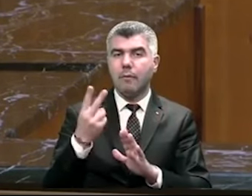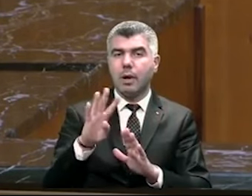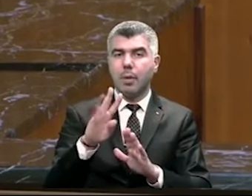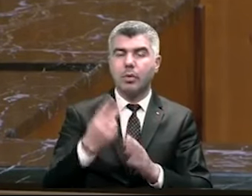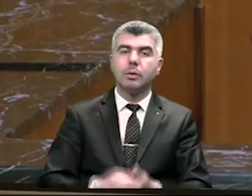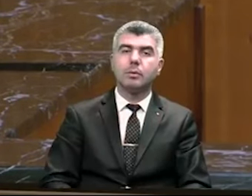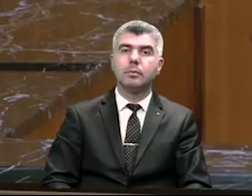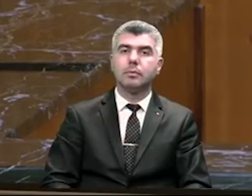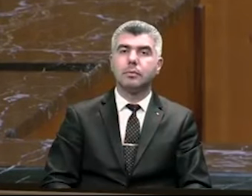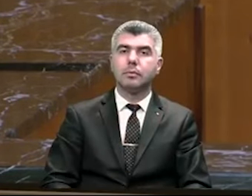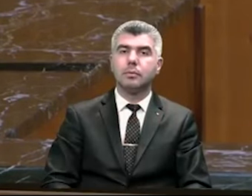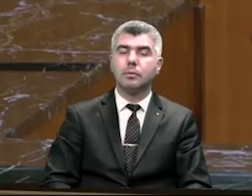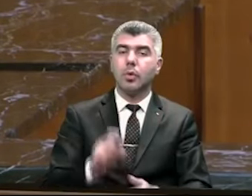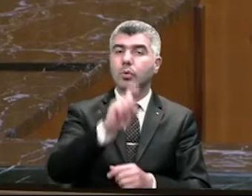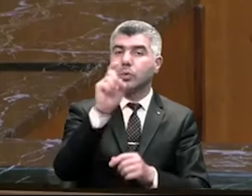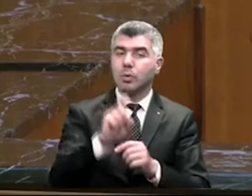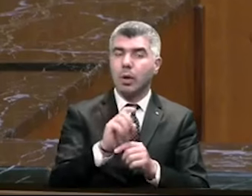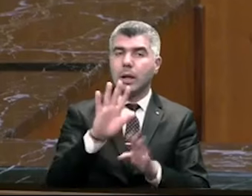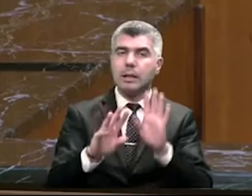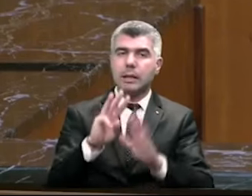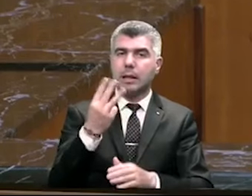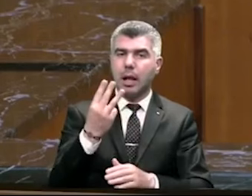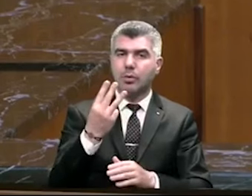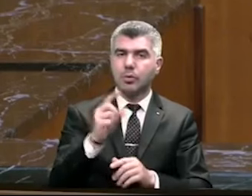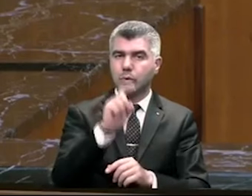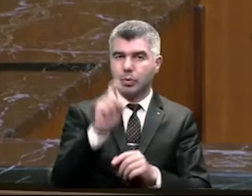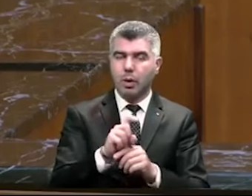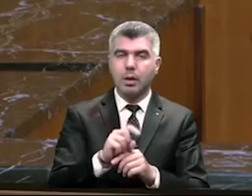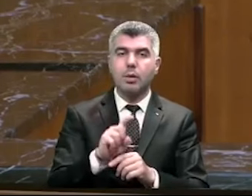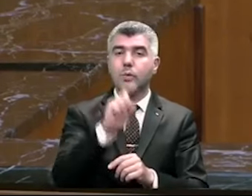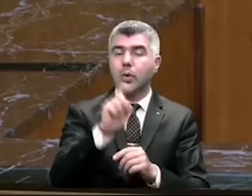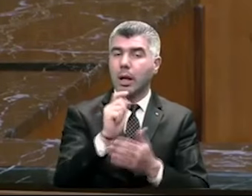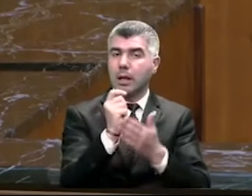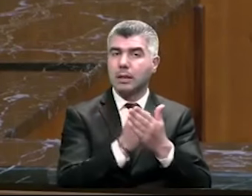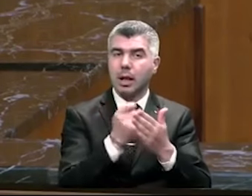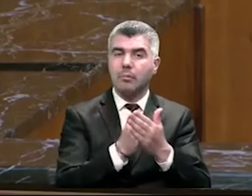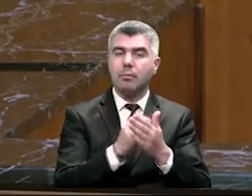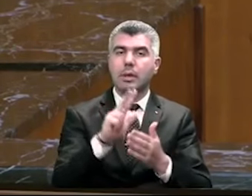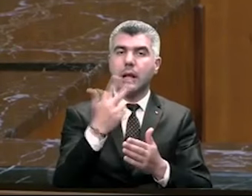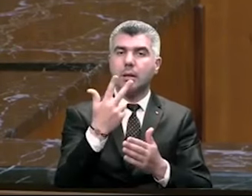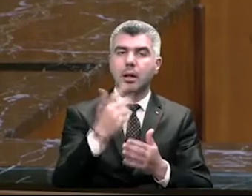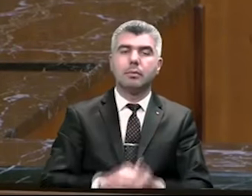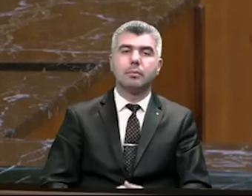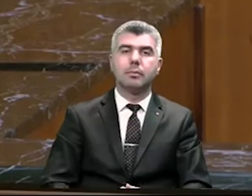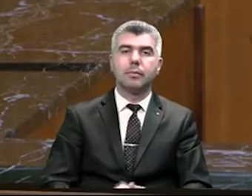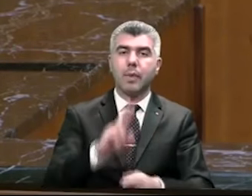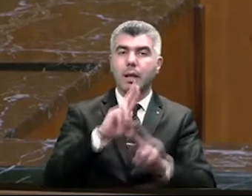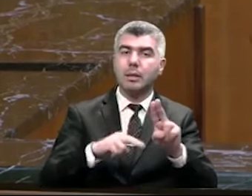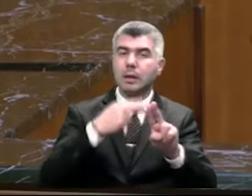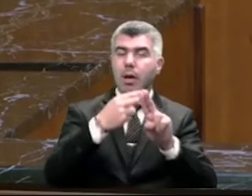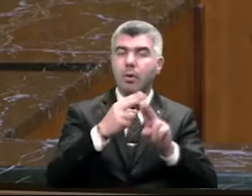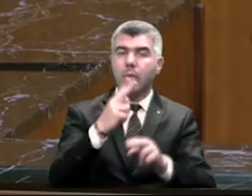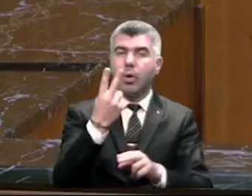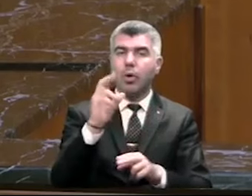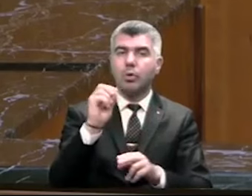بما يلي الاسئله الشفاهيه 13 سؤالا الاسئله الكتابيه ثلاثه الاسئله الاجوبه الكتابيه